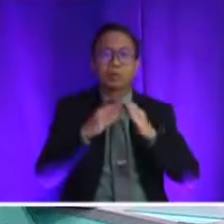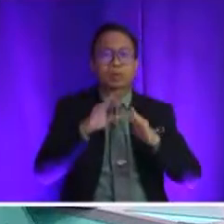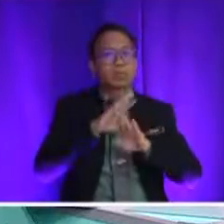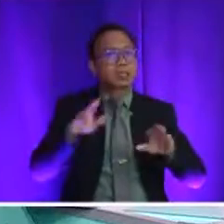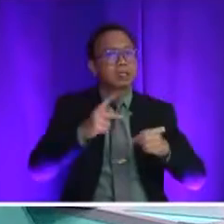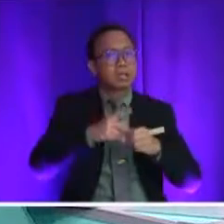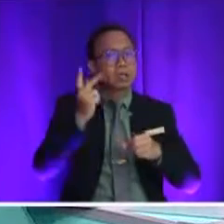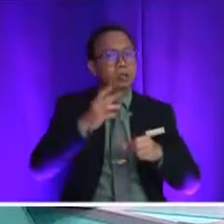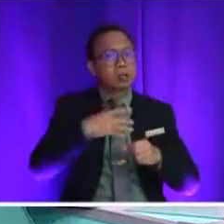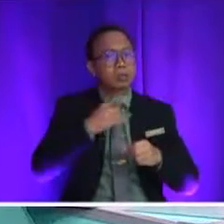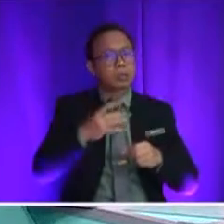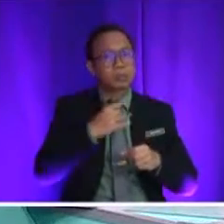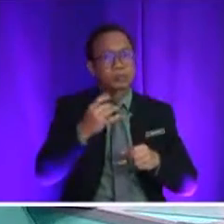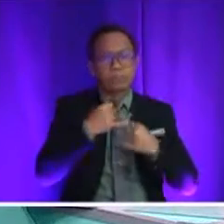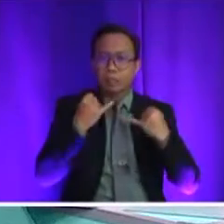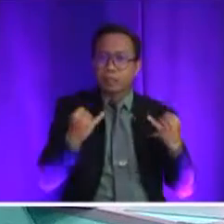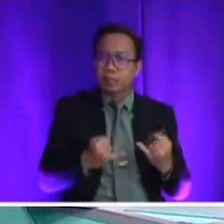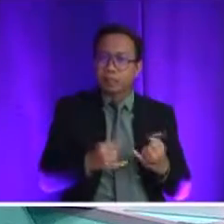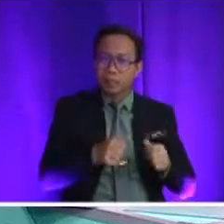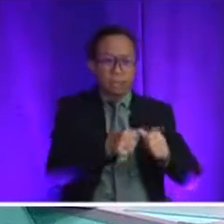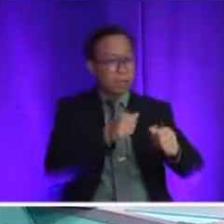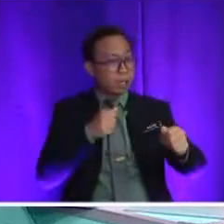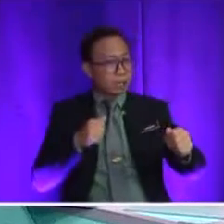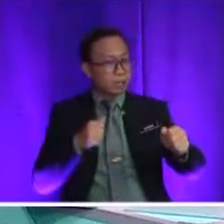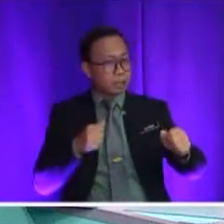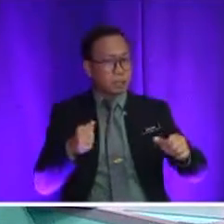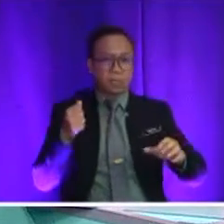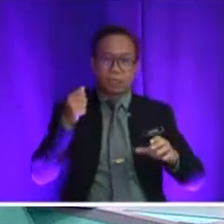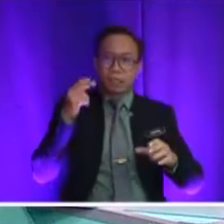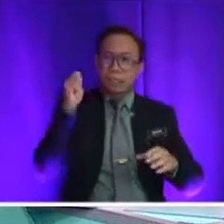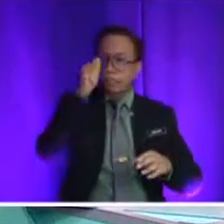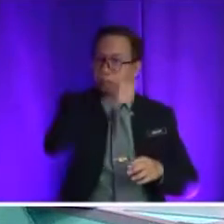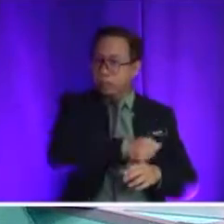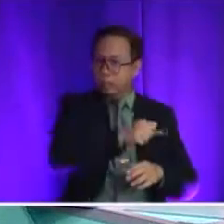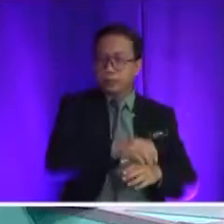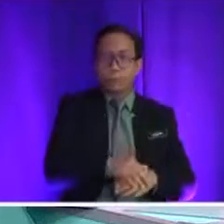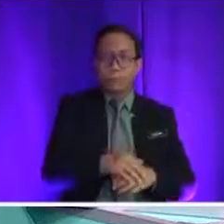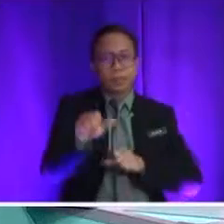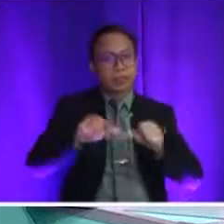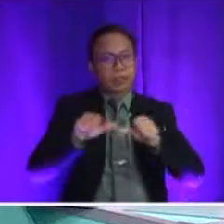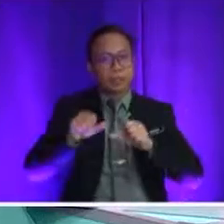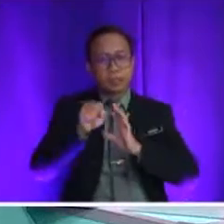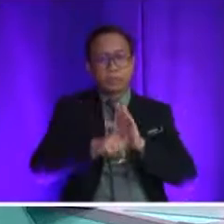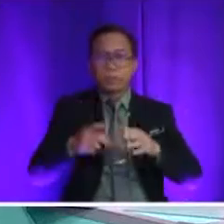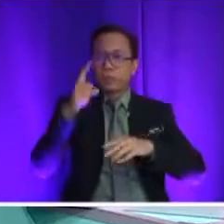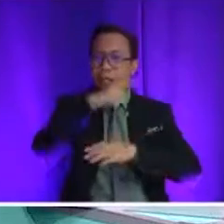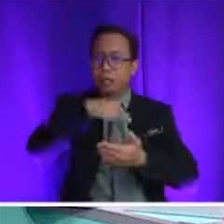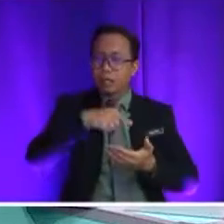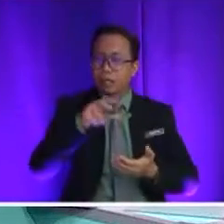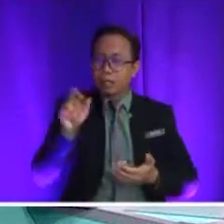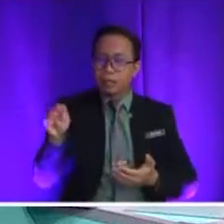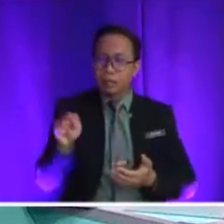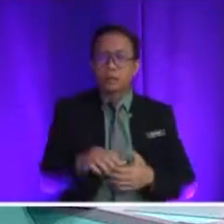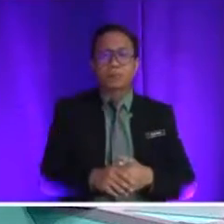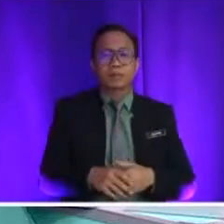keluar sesuka hati supaya mengelakkan mereka ini diancam contohnya kalau aktiviti seharian tuh dilakukan seperti